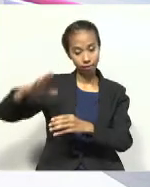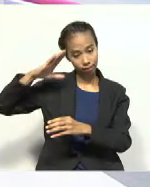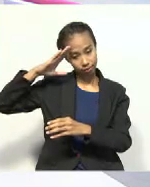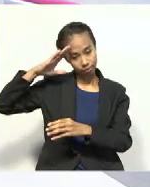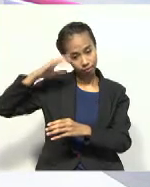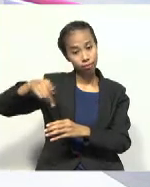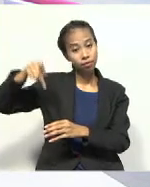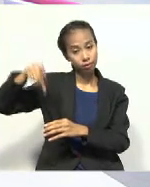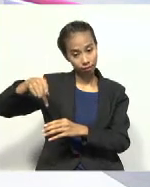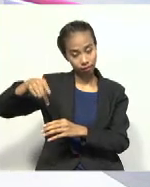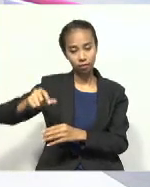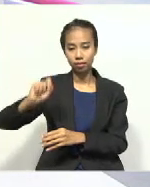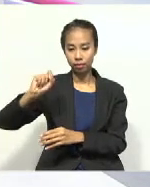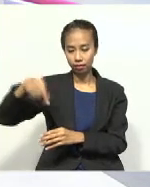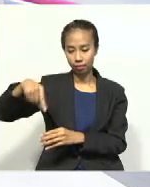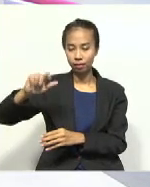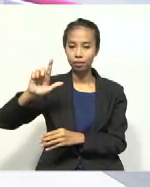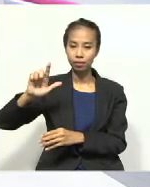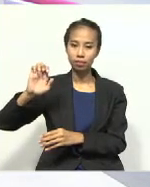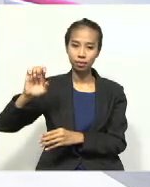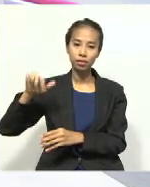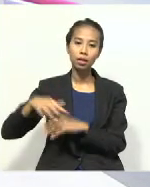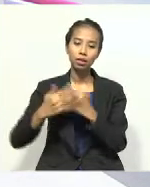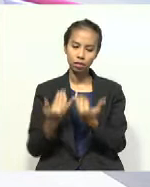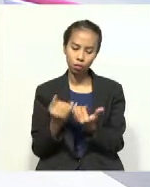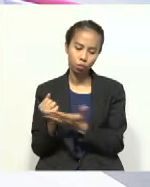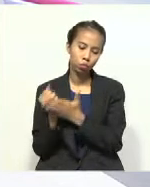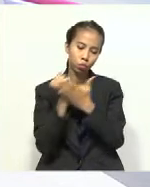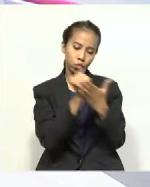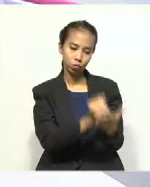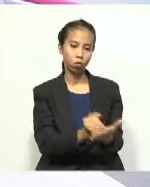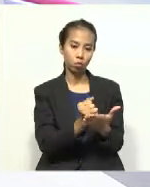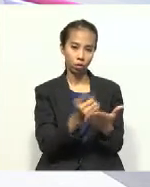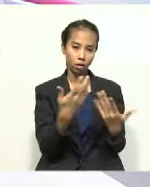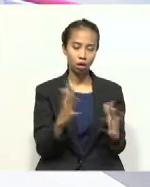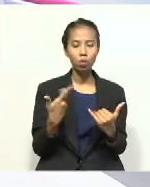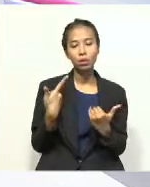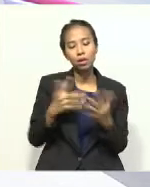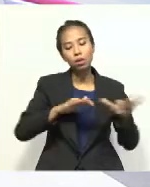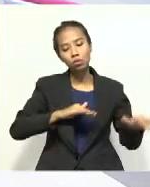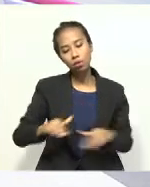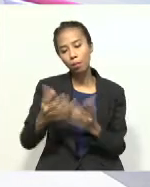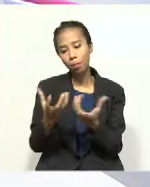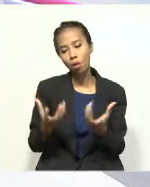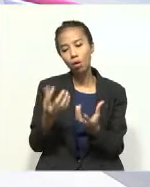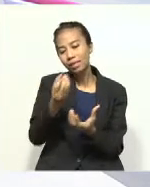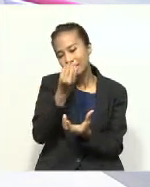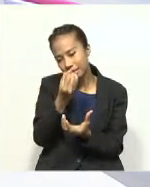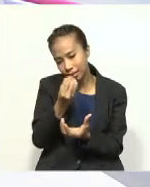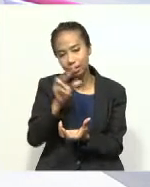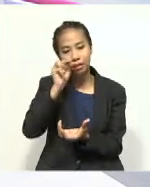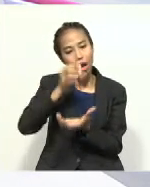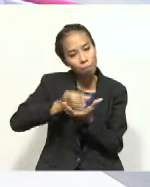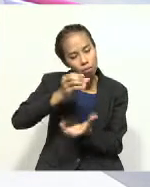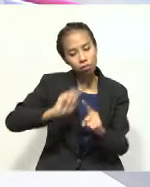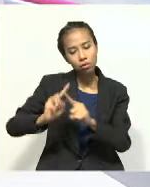ของกองทัพเรือ18นายด้วยกันก็เข้าไปให้ความช่วยเหลือนะคะพร้อมกับได้นำไม่ว่าจะเป็นอาหาร น้ำดื่มเข้าไปด้วยเพราะ